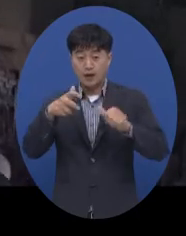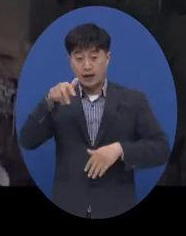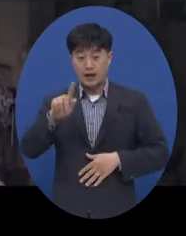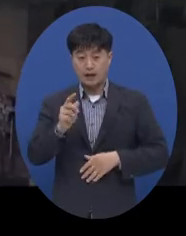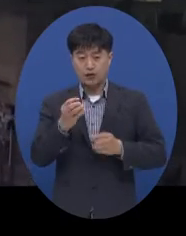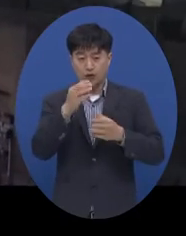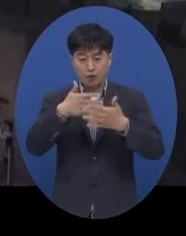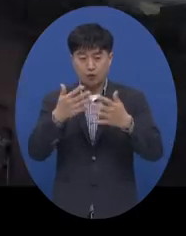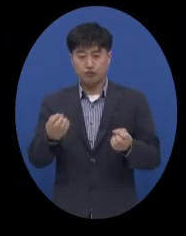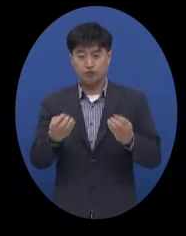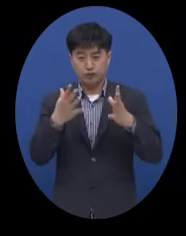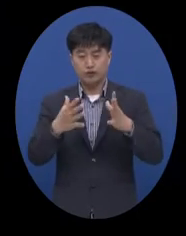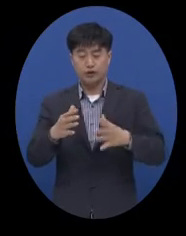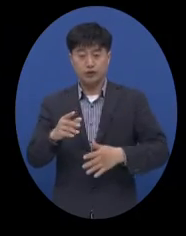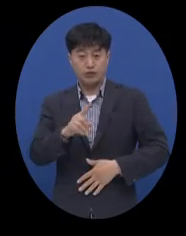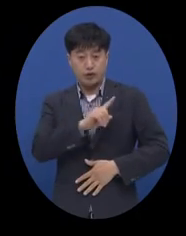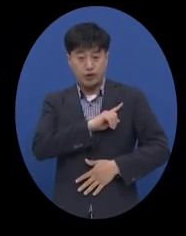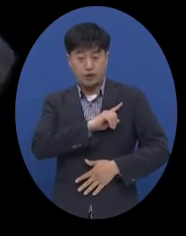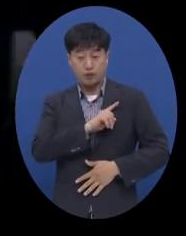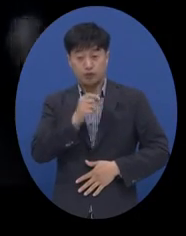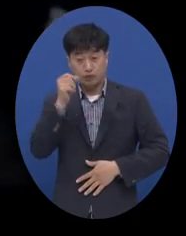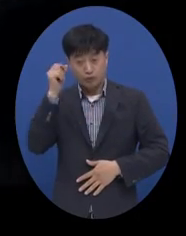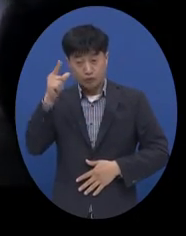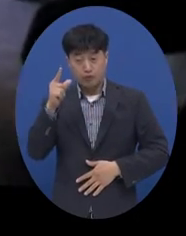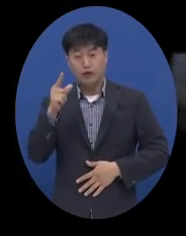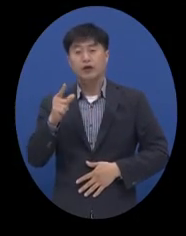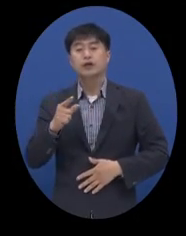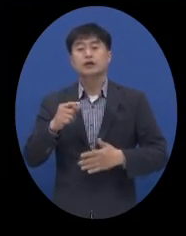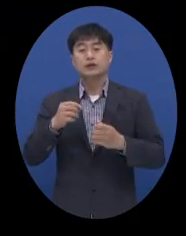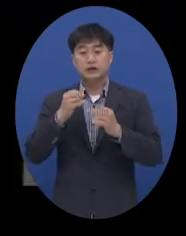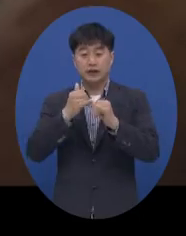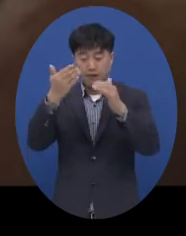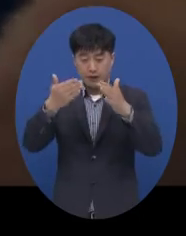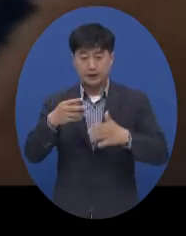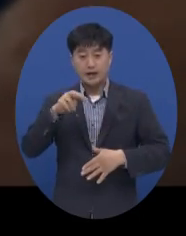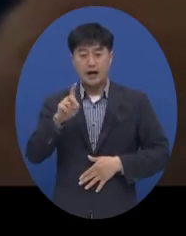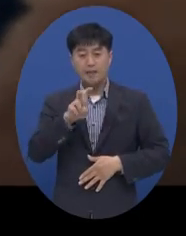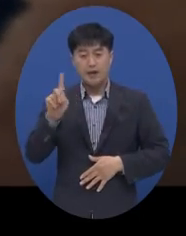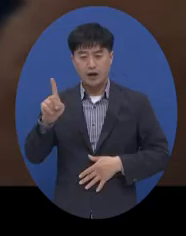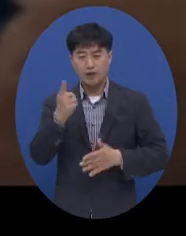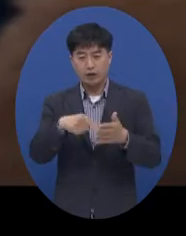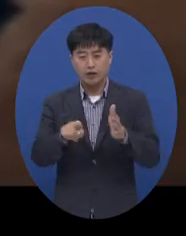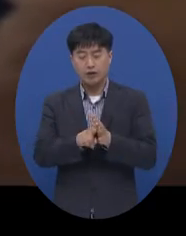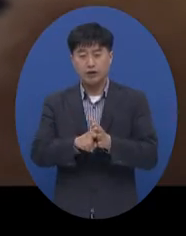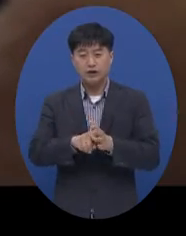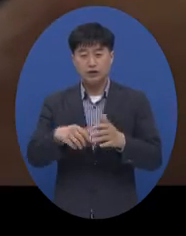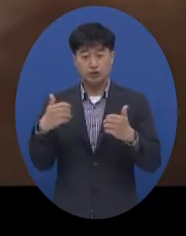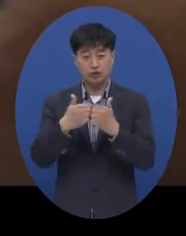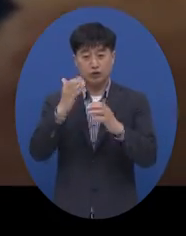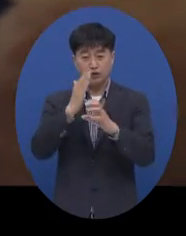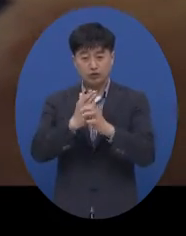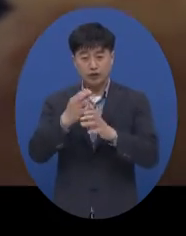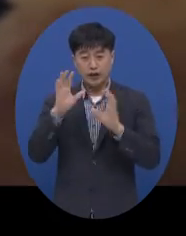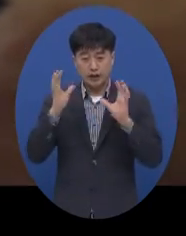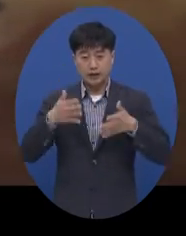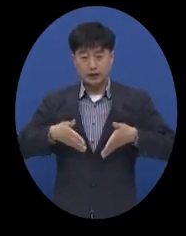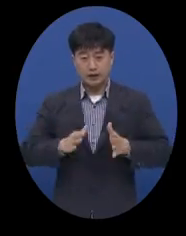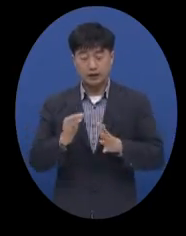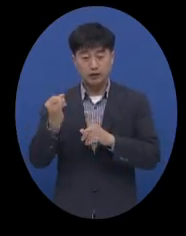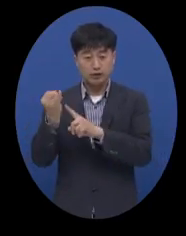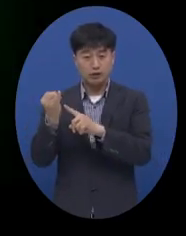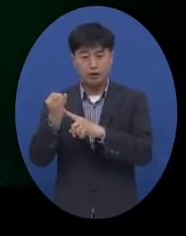지난 5월 칸 영화제에서 최우수 작품상을 수상한 사마를 위하여, 시리아 내전 중 아이를 출산한